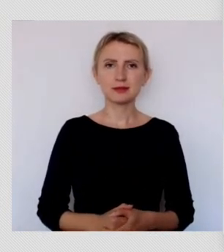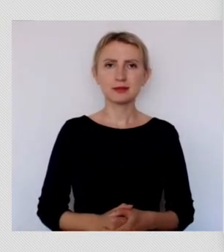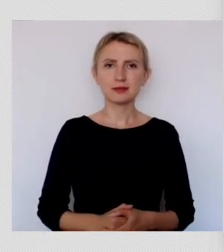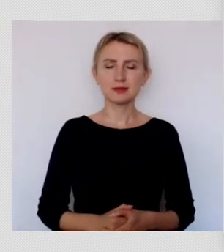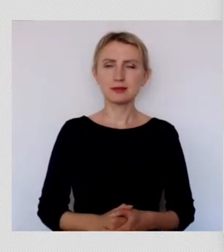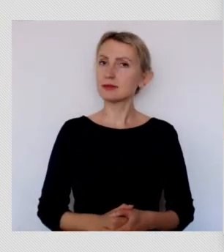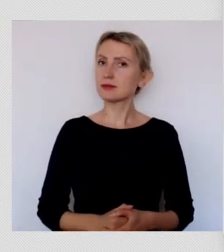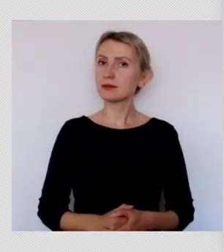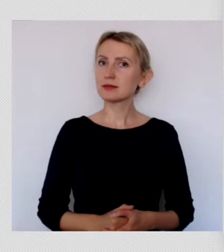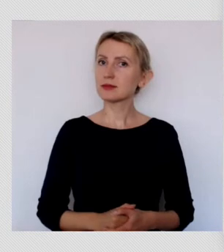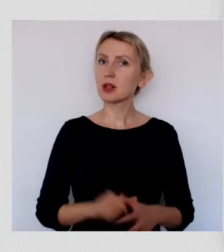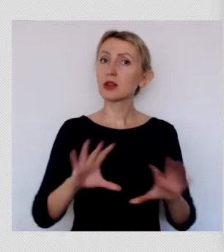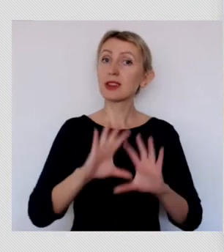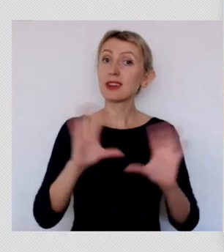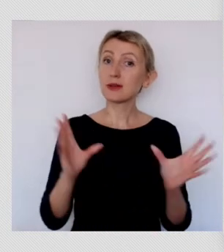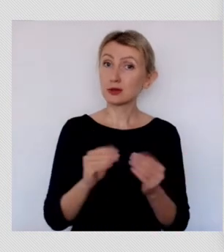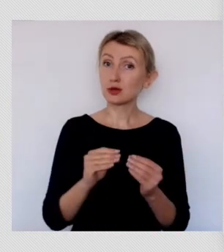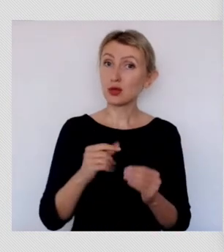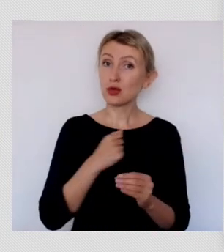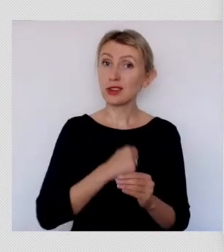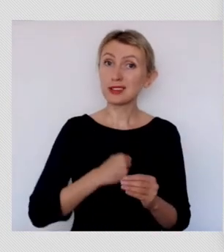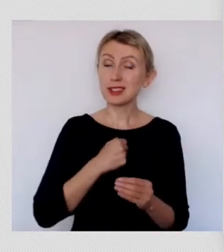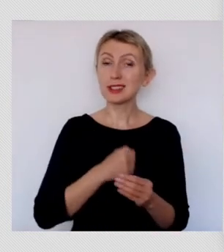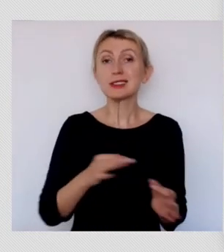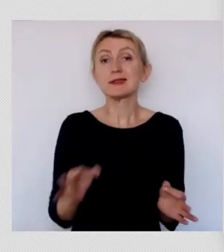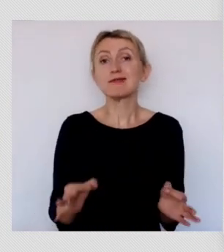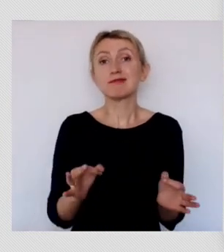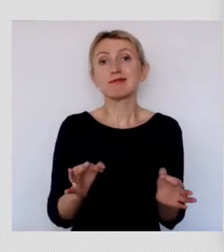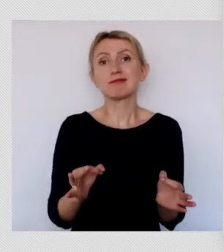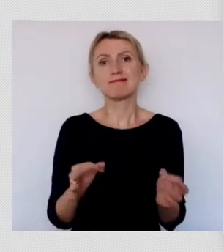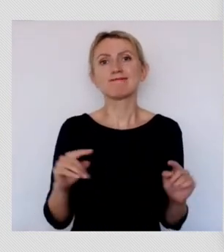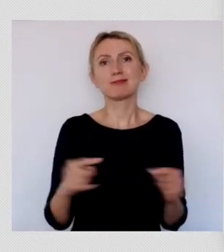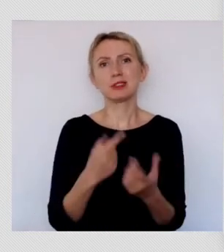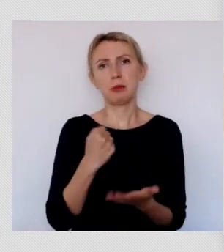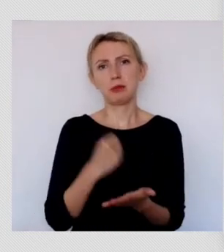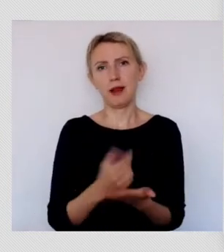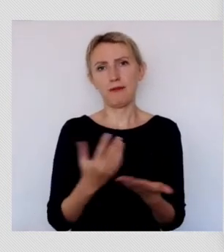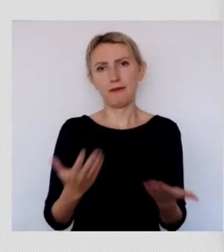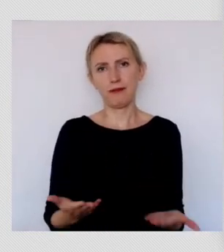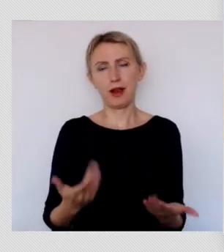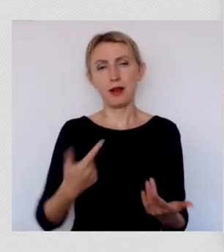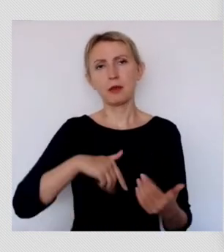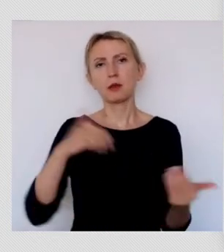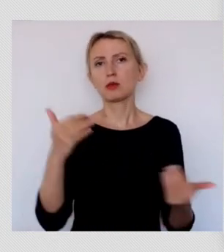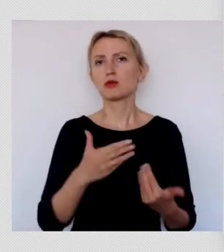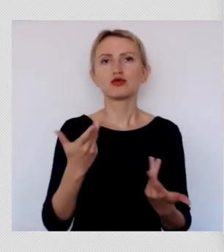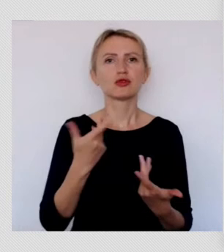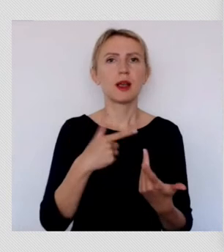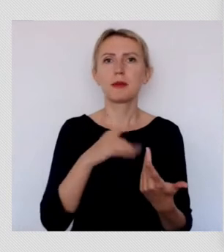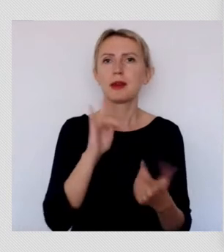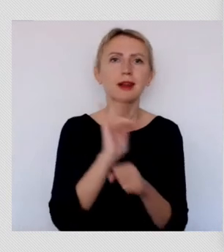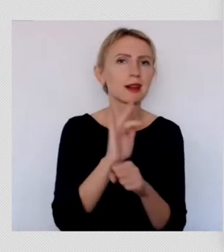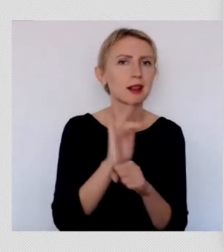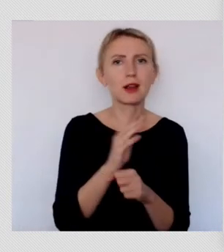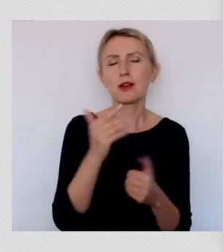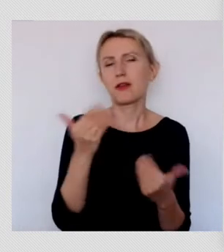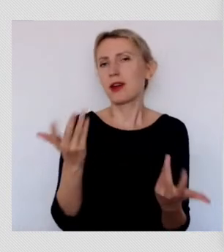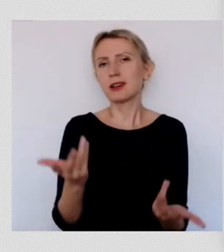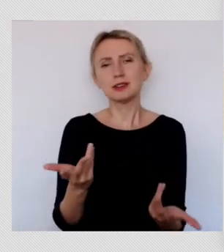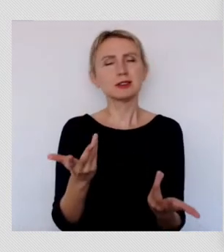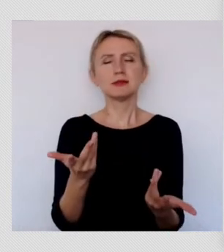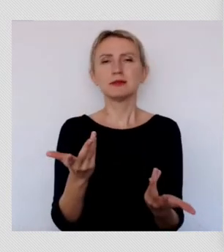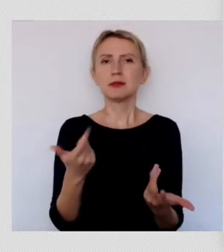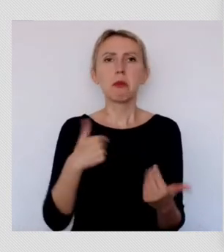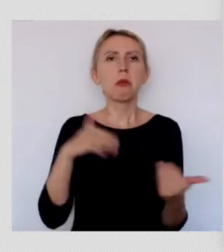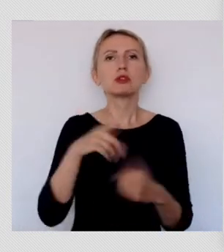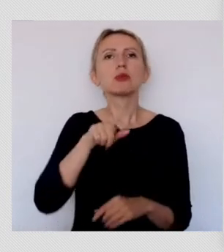to wszystko niestety jest w tej chwili zgodne z prawem. Możemy je potępiać, możemy piętnować, możemy